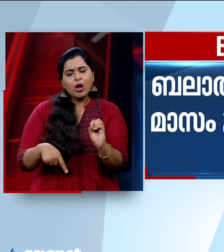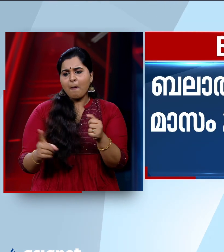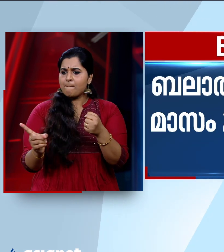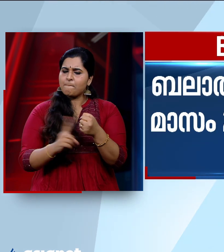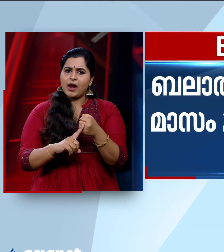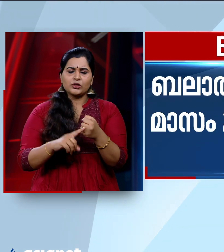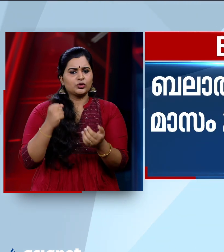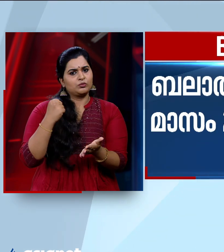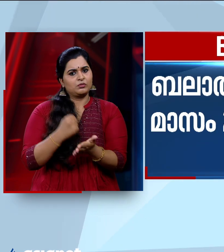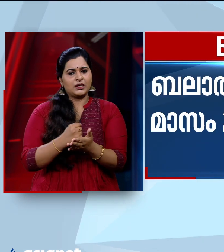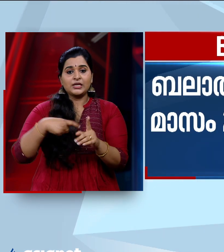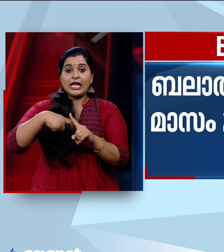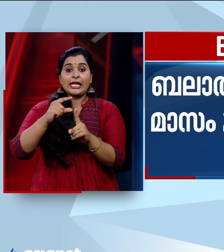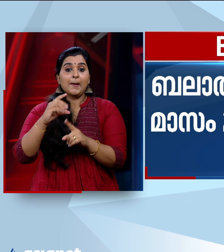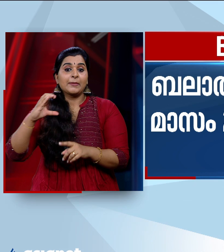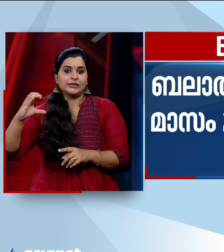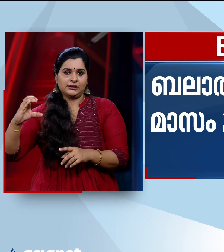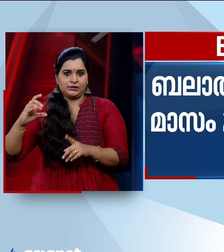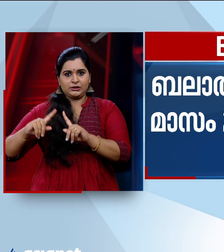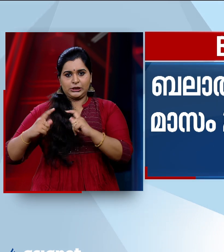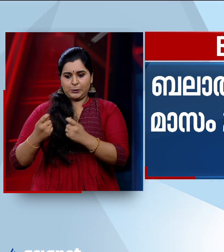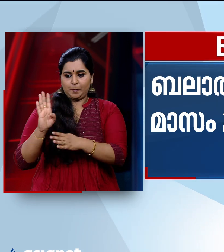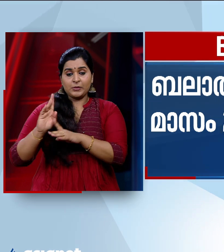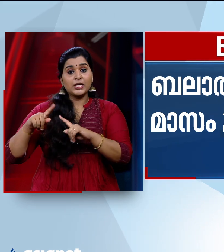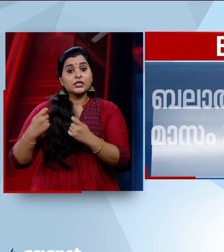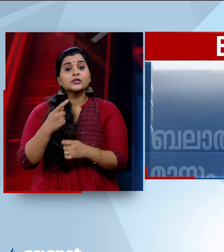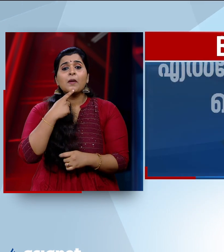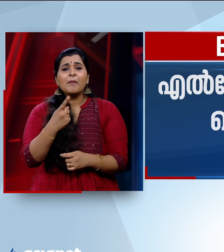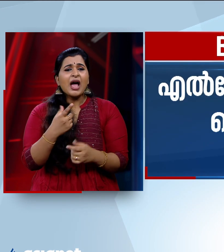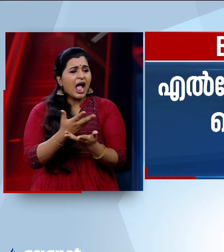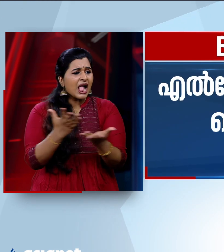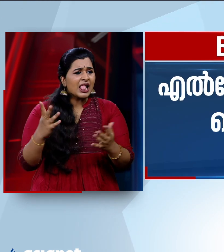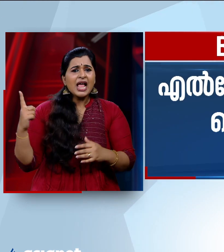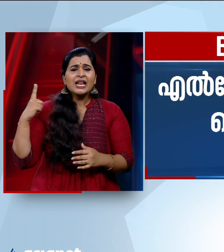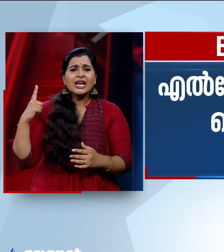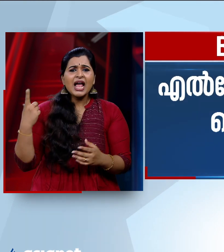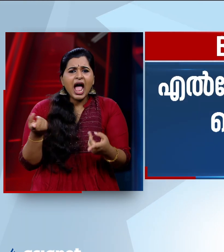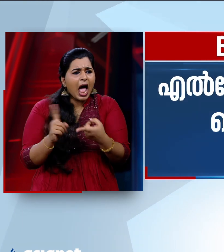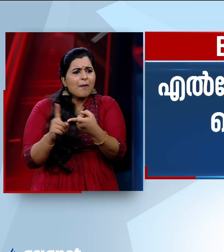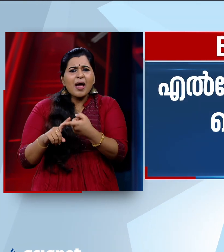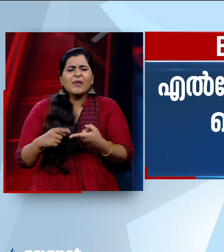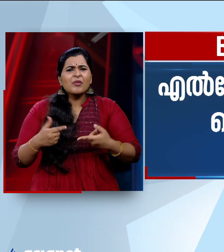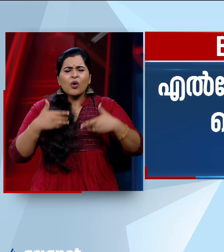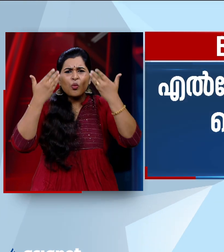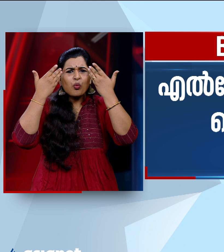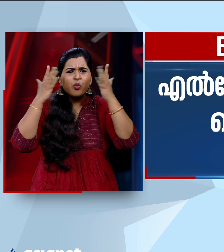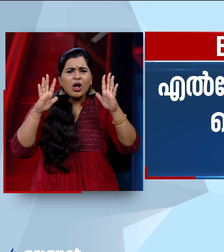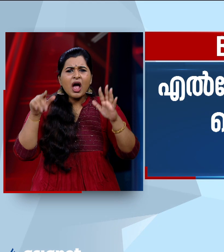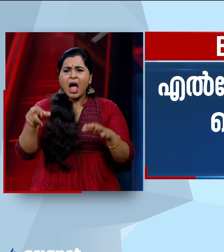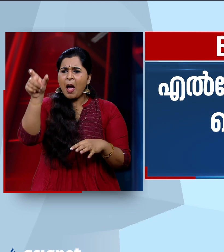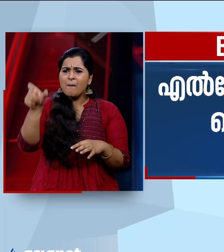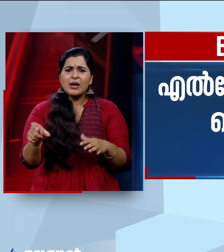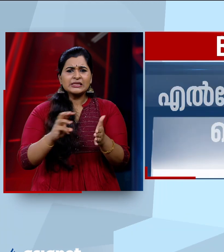സി നേതൃത്വം എൽദോസിനെ അറിയിച്ചത്. പല നേതാക്കളും എന്താണ് സംഭവിക്കുന്നതെന്ന് അറിയില്ല. കെ സുധാകരൻ, വി ഡി സതീശൻ ഉൾപ്പെടെയുള്ളവർക്ക് അവരാരും ഫോണിൽ വിളിച്ചിട്ട് പോലും എം എൽ